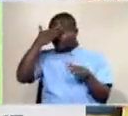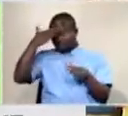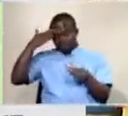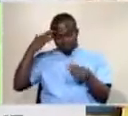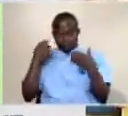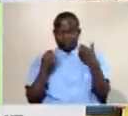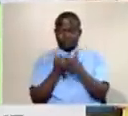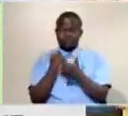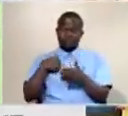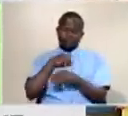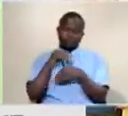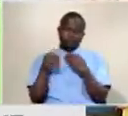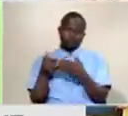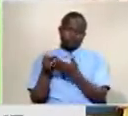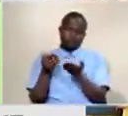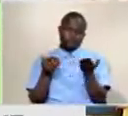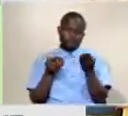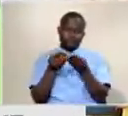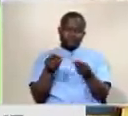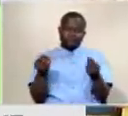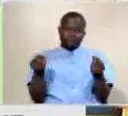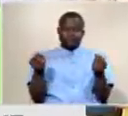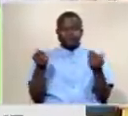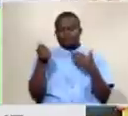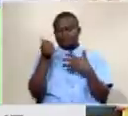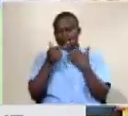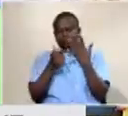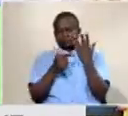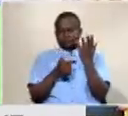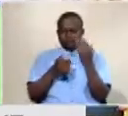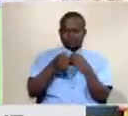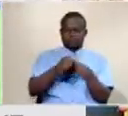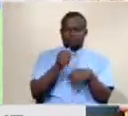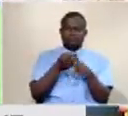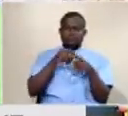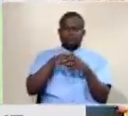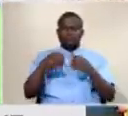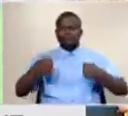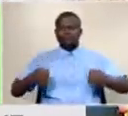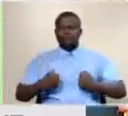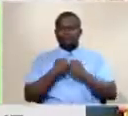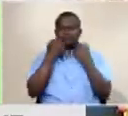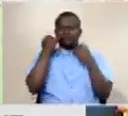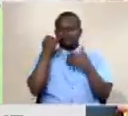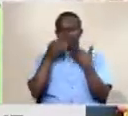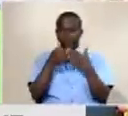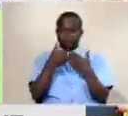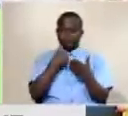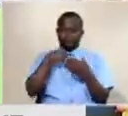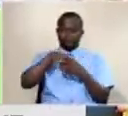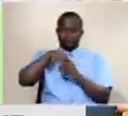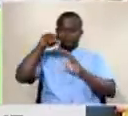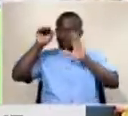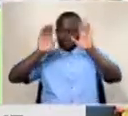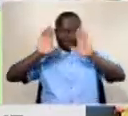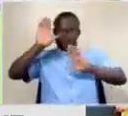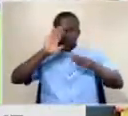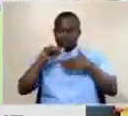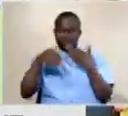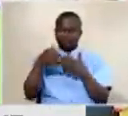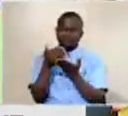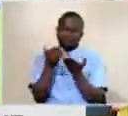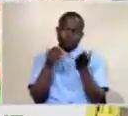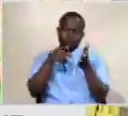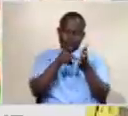yaba yateye kwangirika kw'ibi bintu byaturutse kubiza niba hari waba bifitemo uruhare